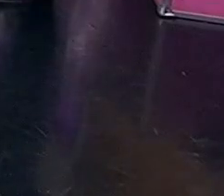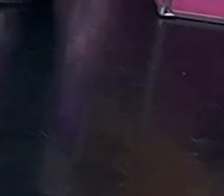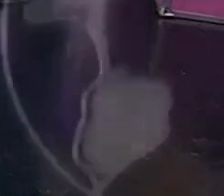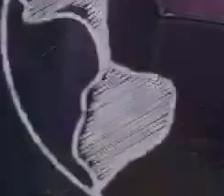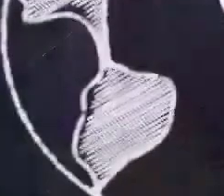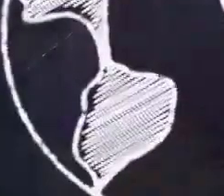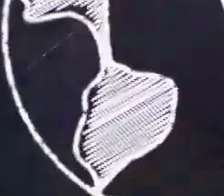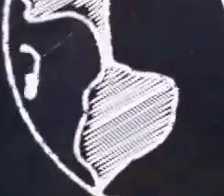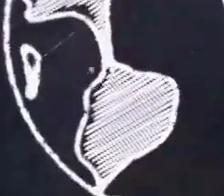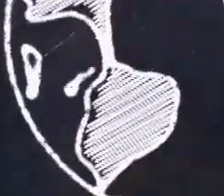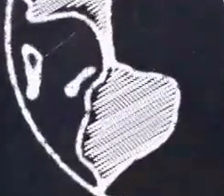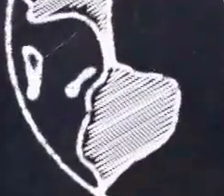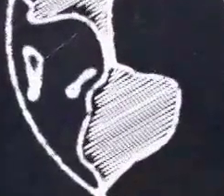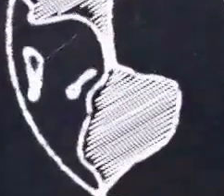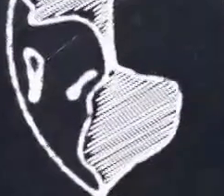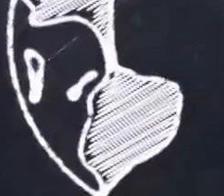satu.